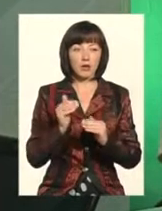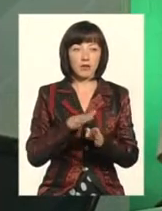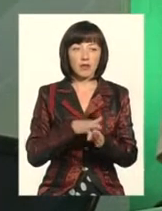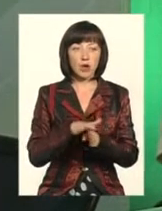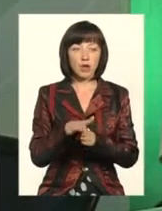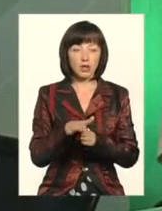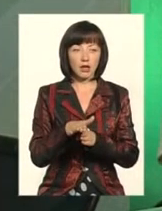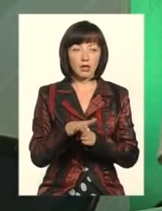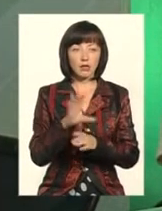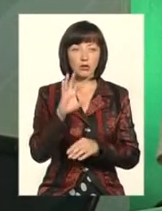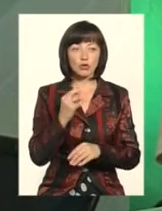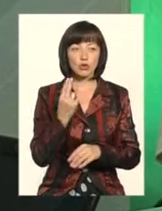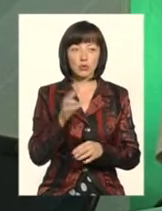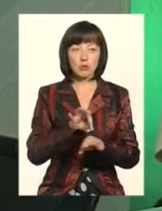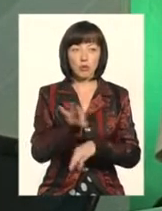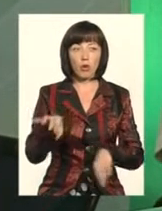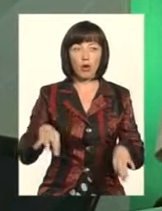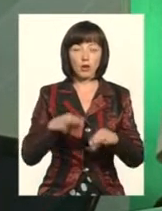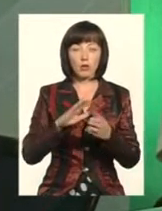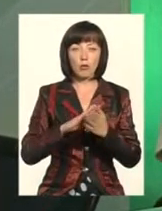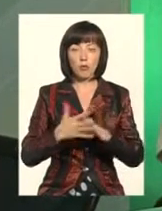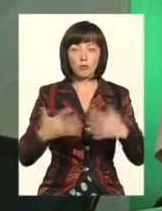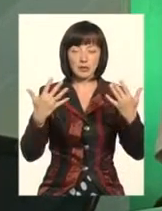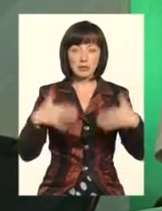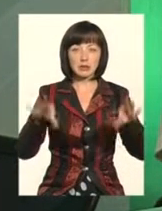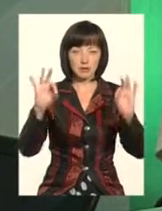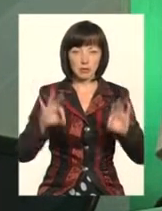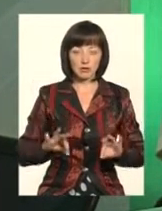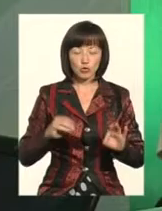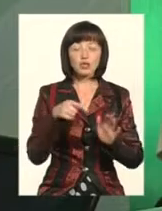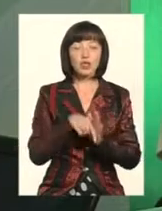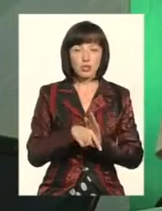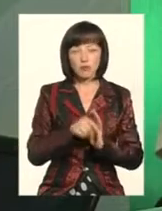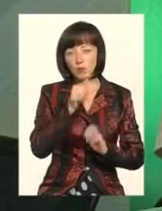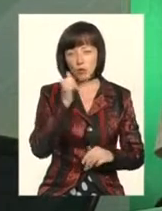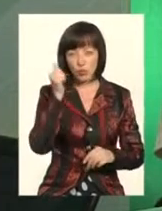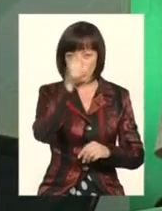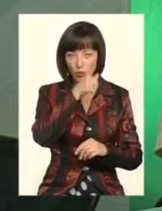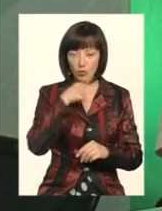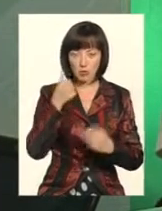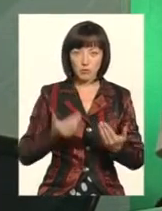виконання таких соціальних проєктів на умовах 50 на 50. Що це значить? От в минулому році